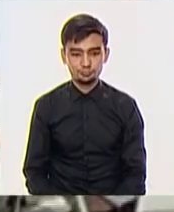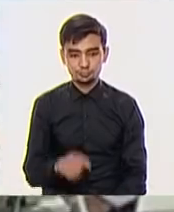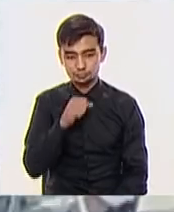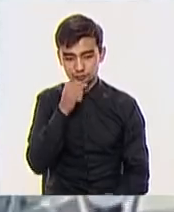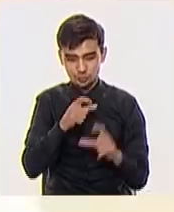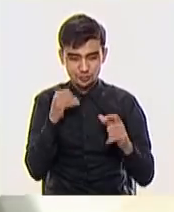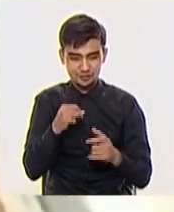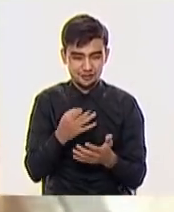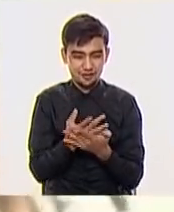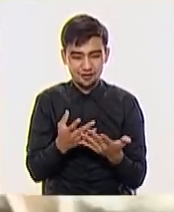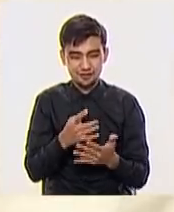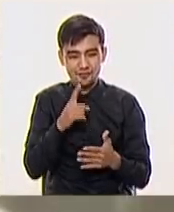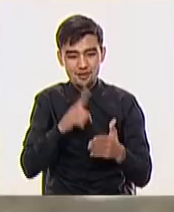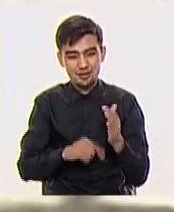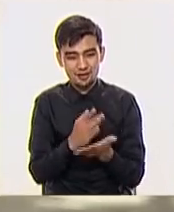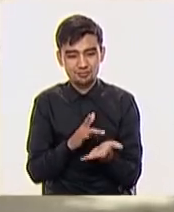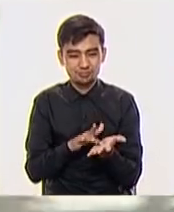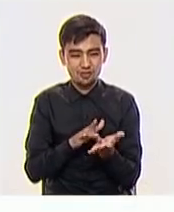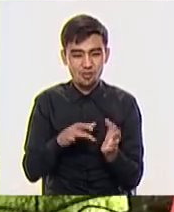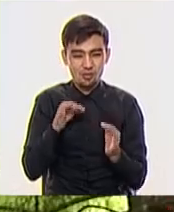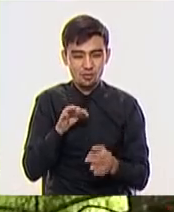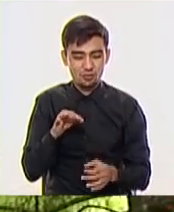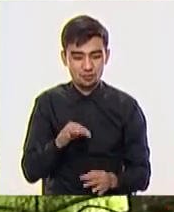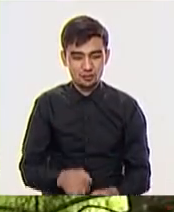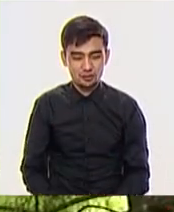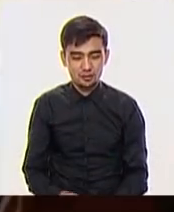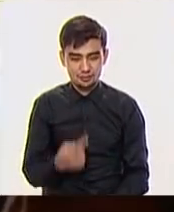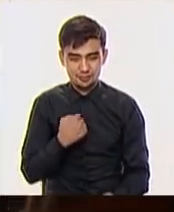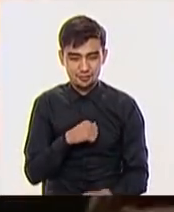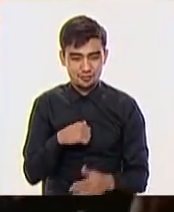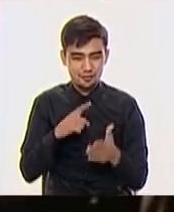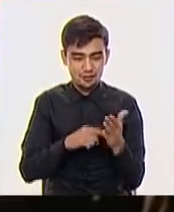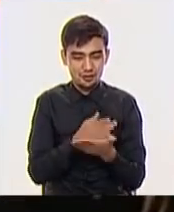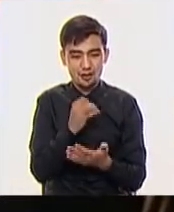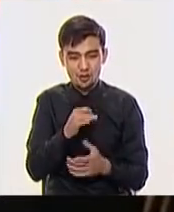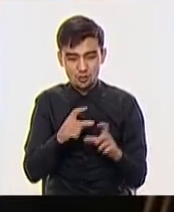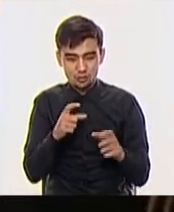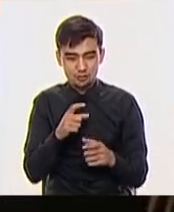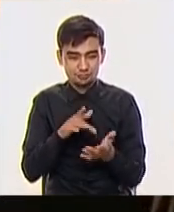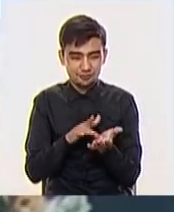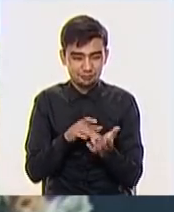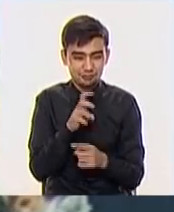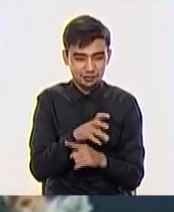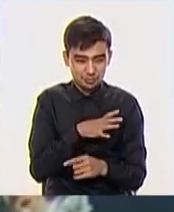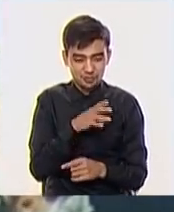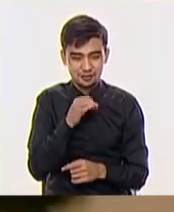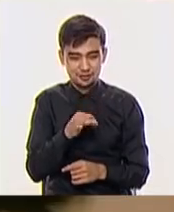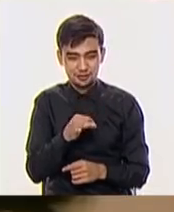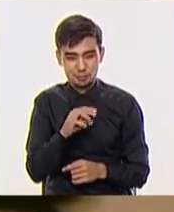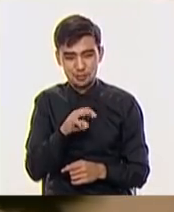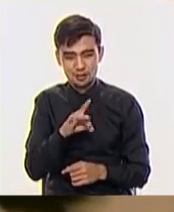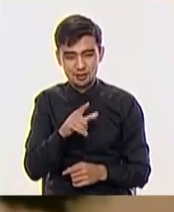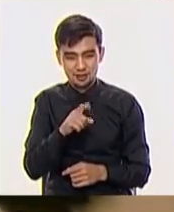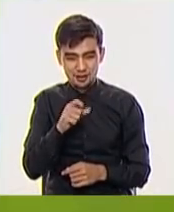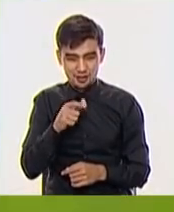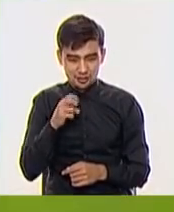Әншілер бақсы балгерге сене ме? Мен өз басым сенем. Көріп келген нәресте сұрап барған Мырзахан Маханов